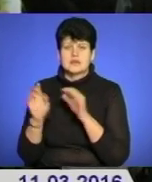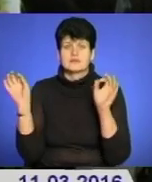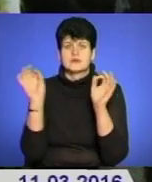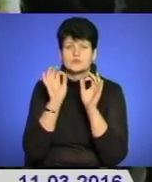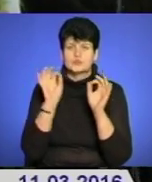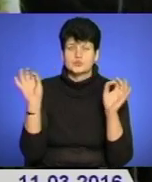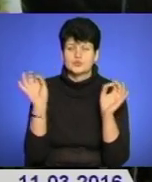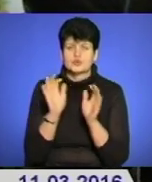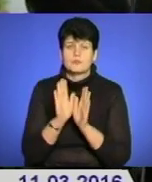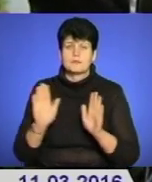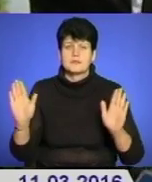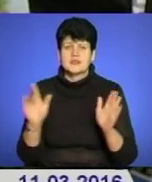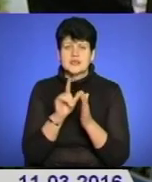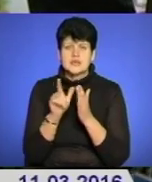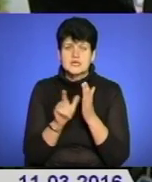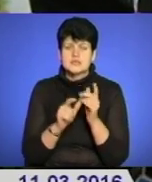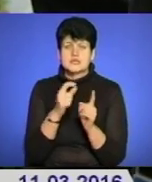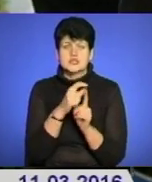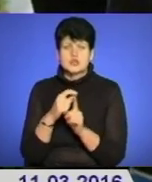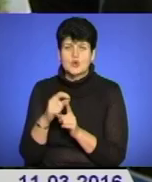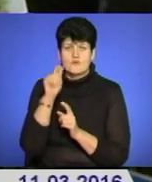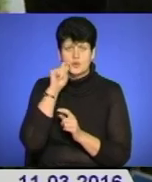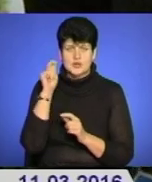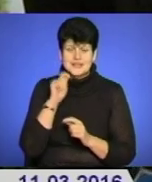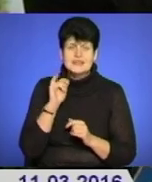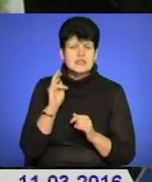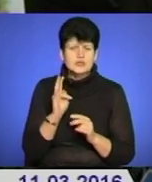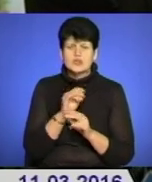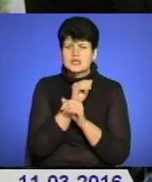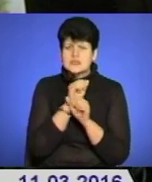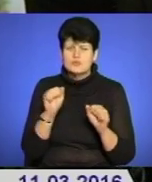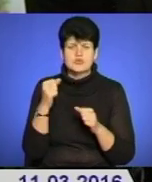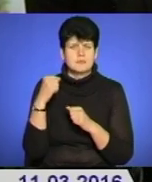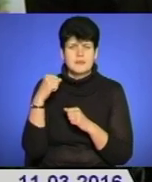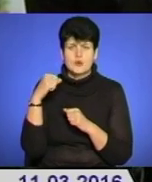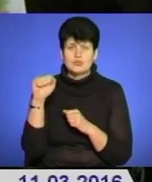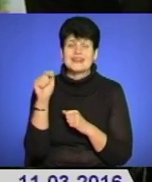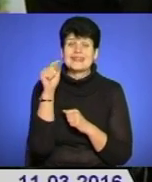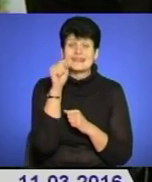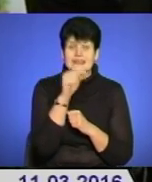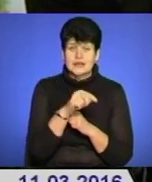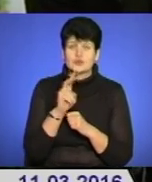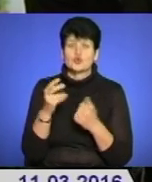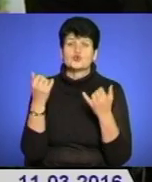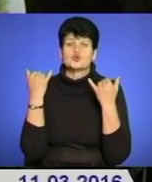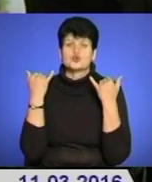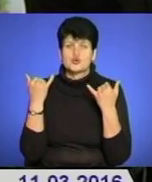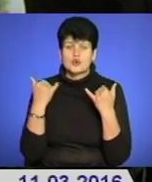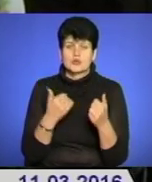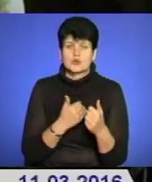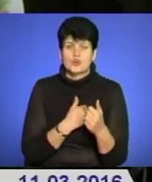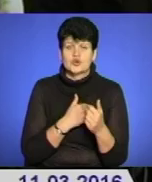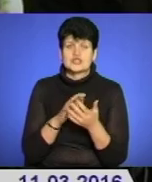до пісні, до слова українського. І ніхто не зможе перемогти тих, хто сьогодні